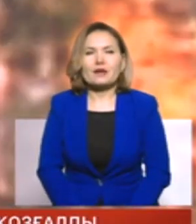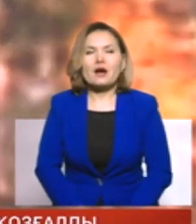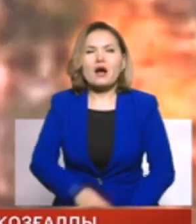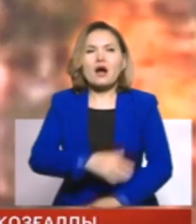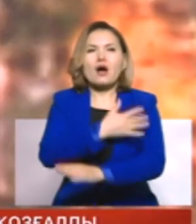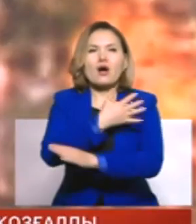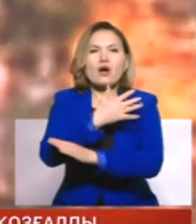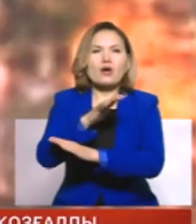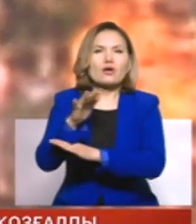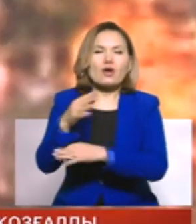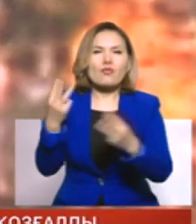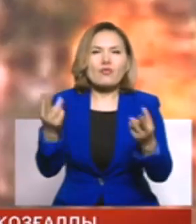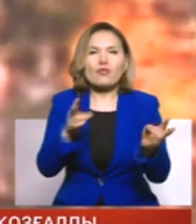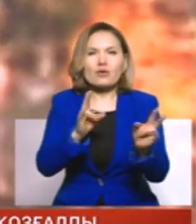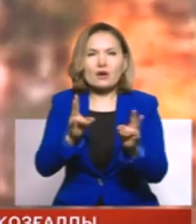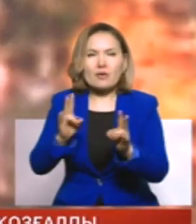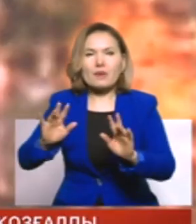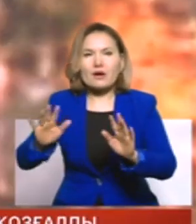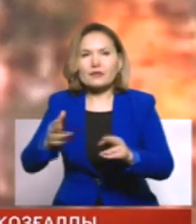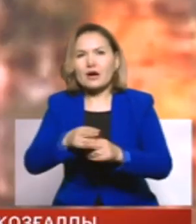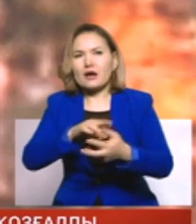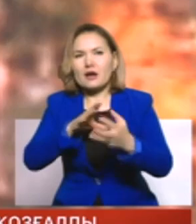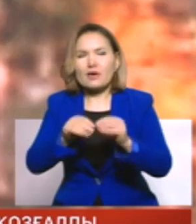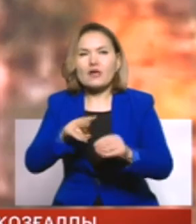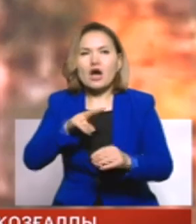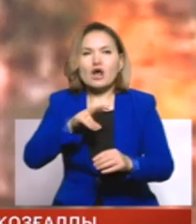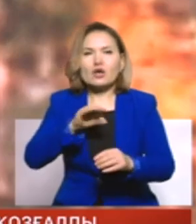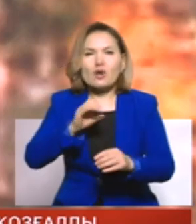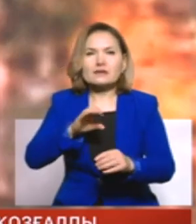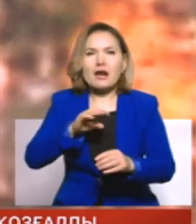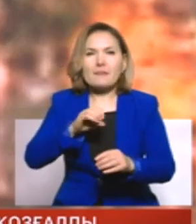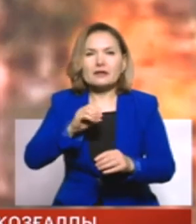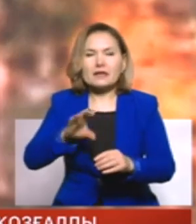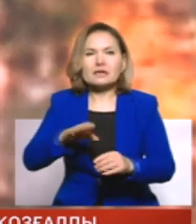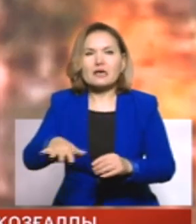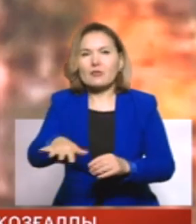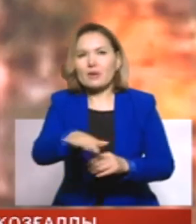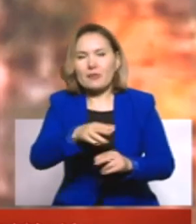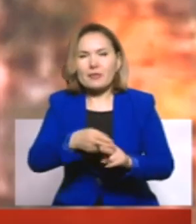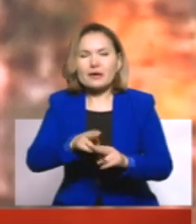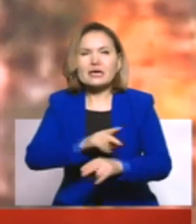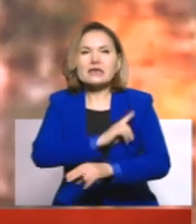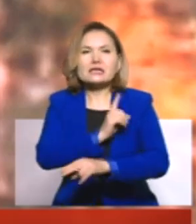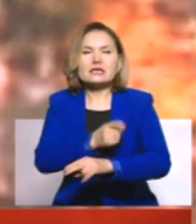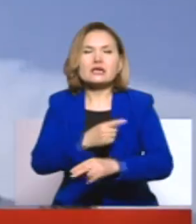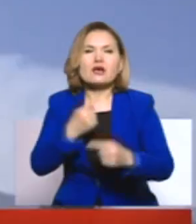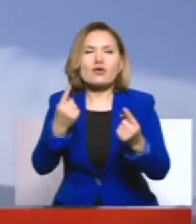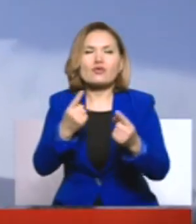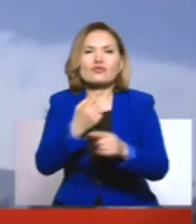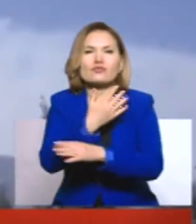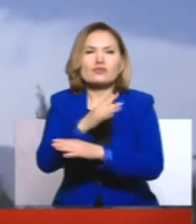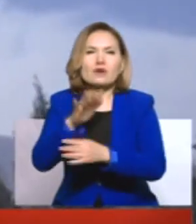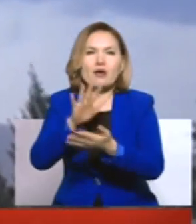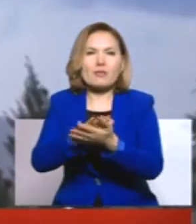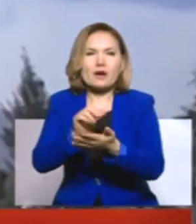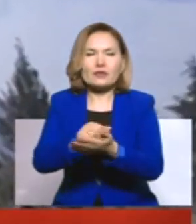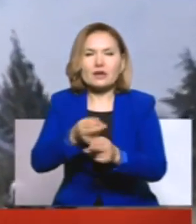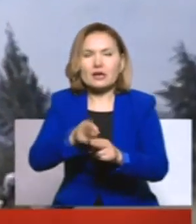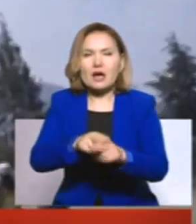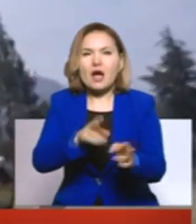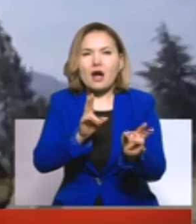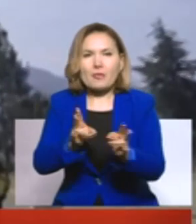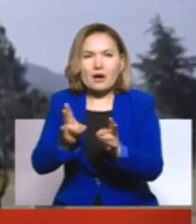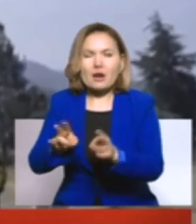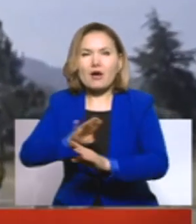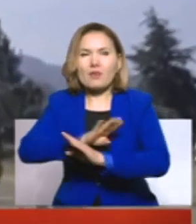Гватемалада орман өрті қаулап барады. Тілсіз жау Лос-Аматес муниципалитетінде айтарлық тай аумақты жалмаған. Дегенмен зардап